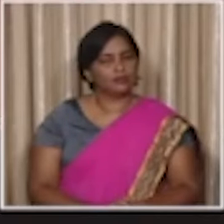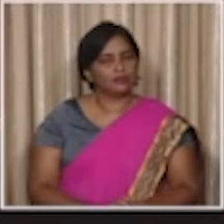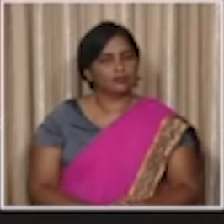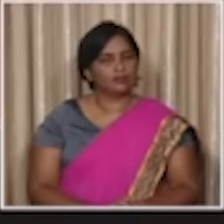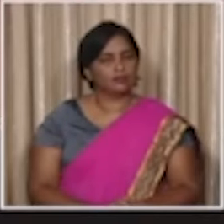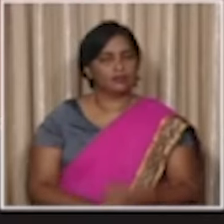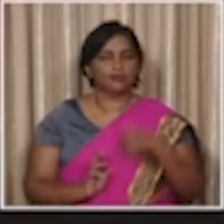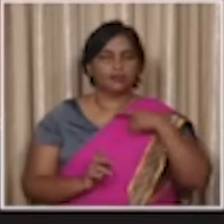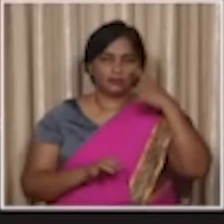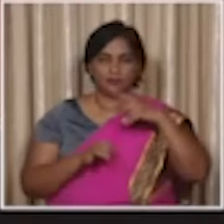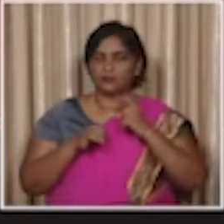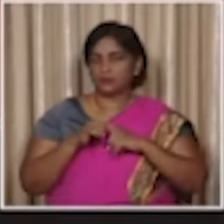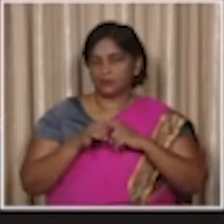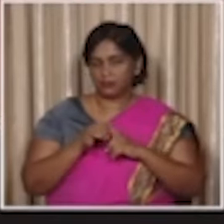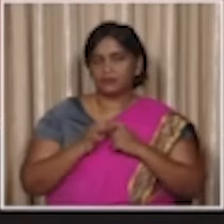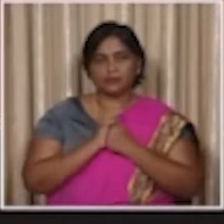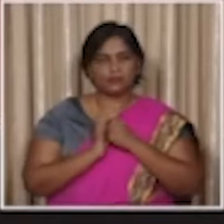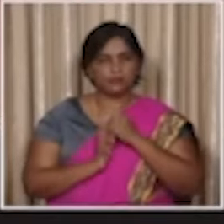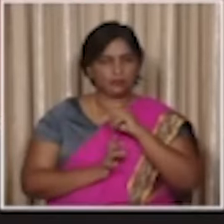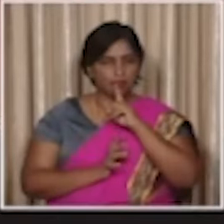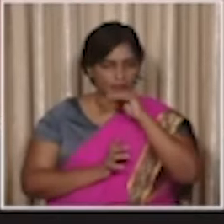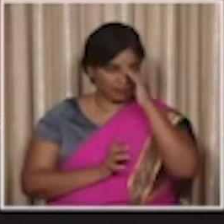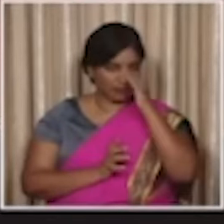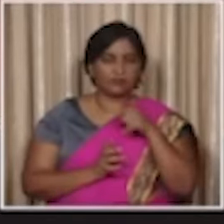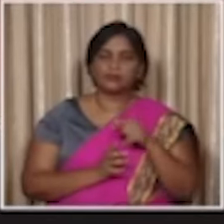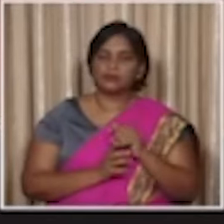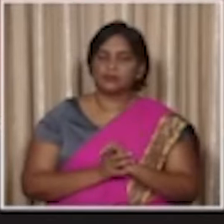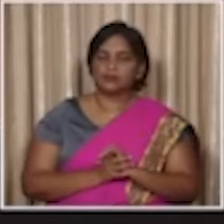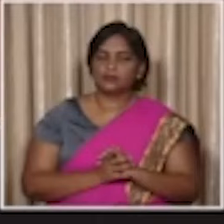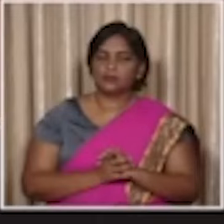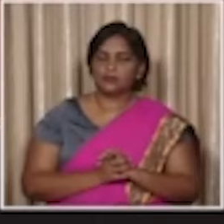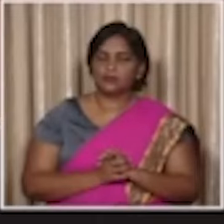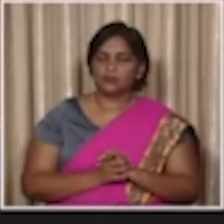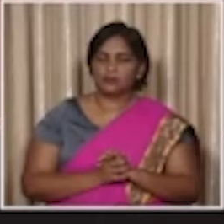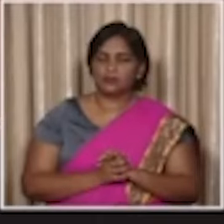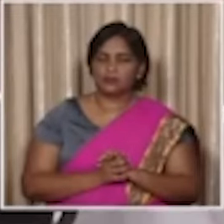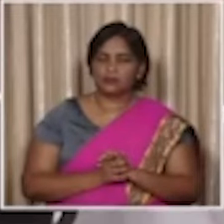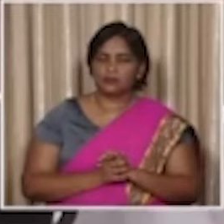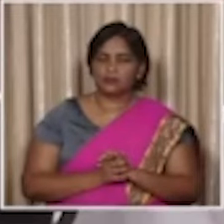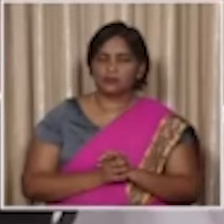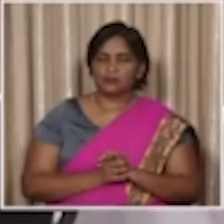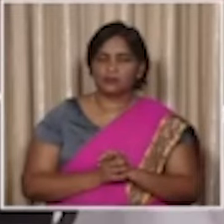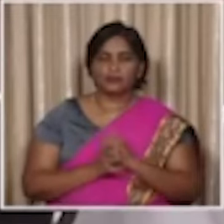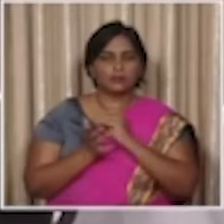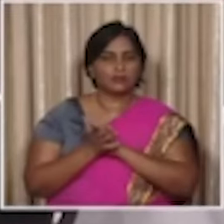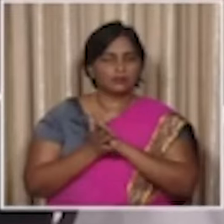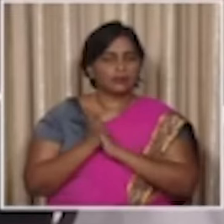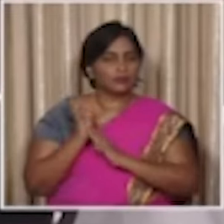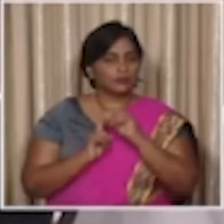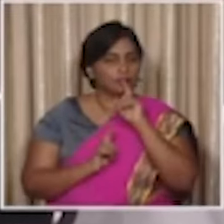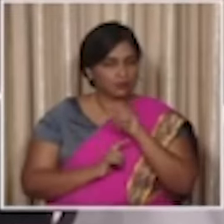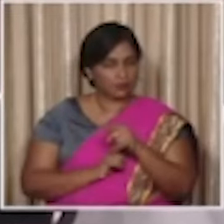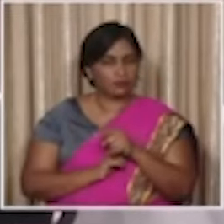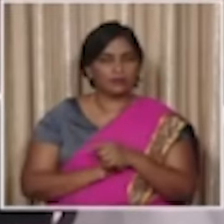ප්‍රශ්නේ වෙන්නේ ගරු අමාත්‍යතුමනි, ගරු කතානායකතුමනි, මේ අපේ ප්‍රශ්නේ ඉදිරිපත් කරපු චින්තක වායදුන්නේ මන්ත්‍රීතුමා කතා කරා